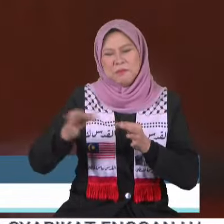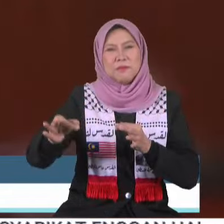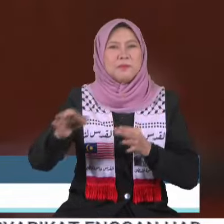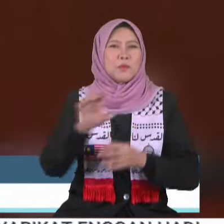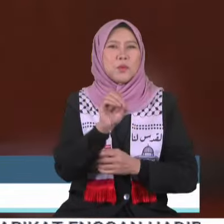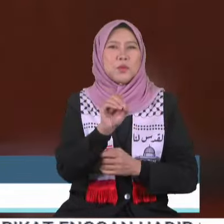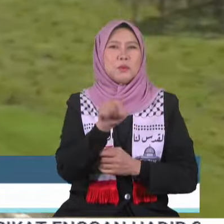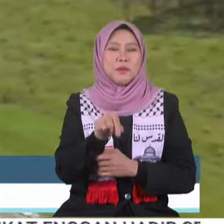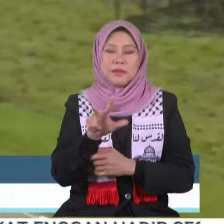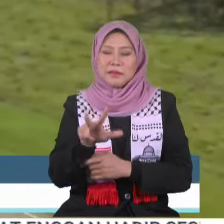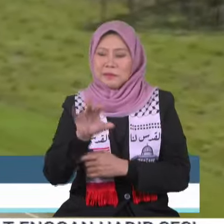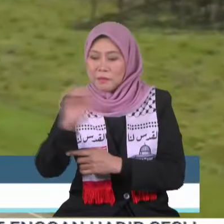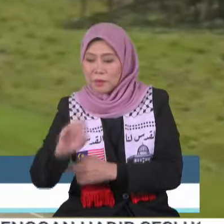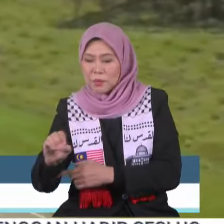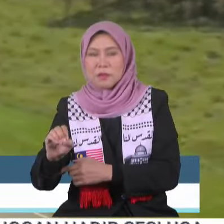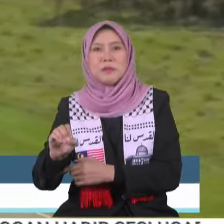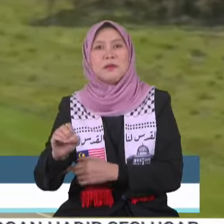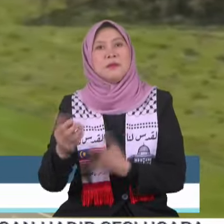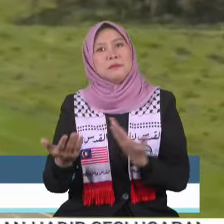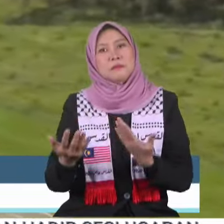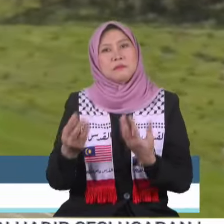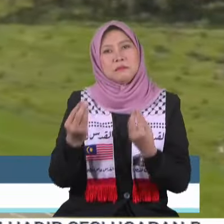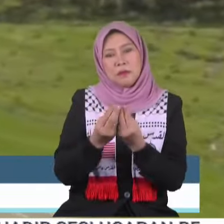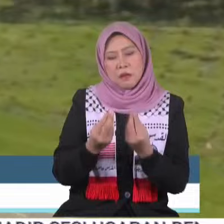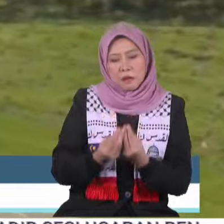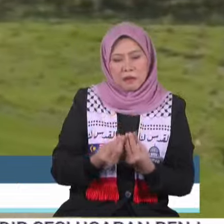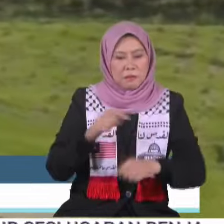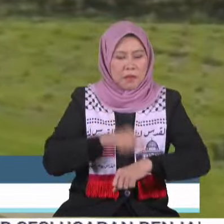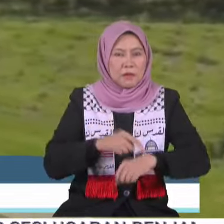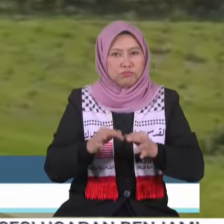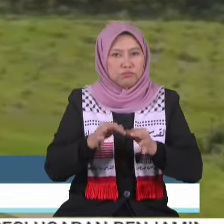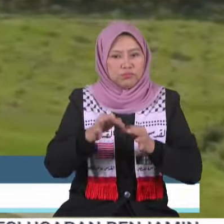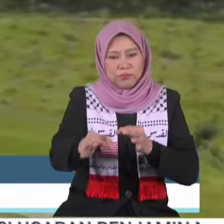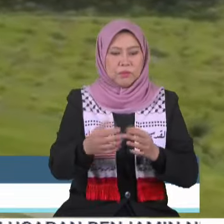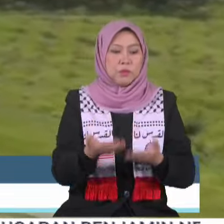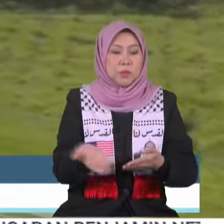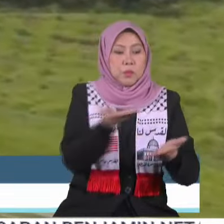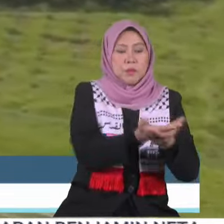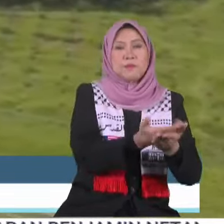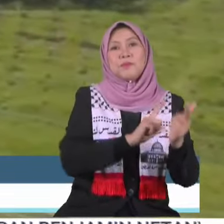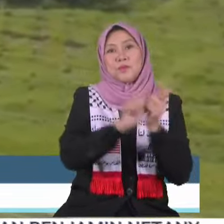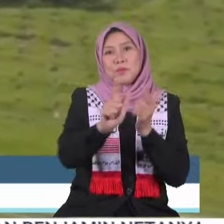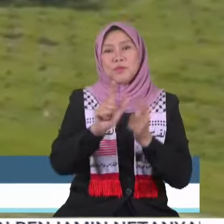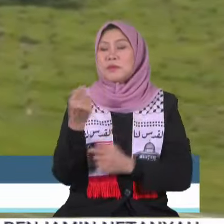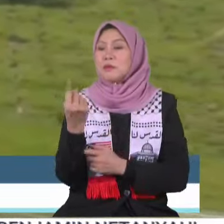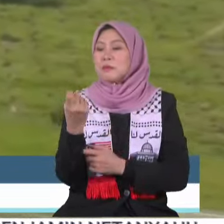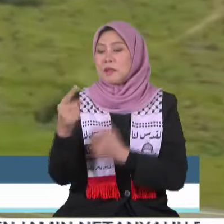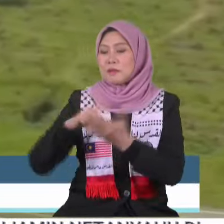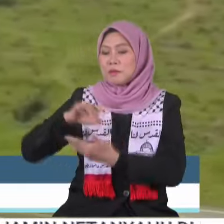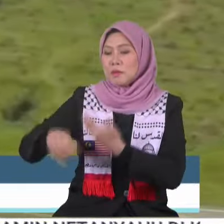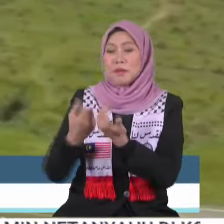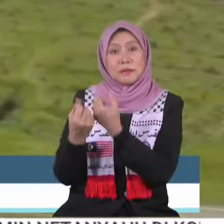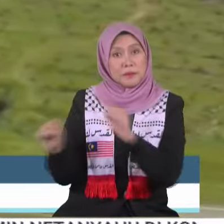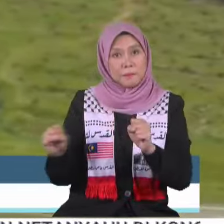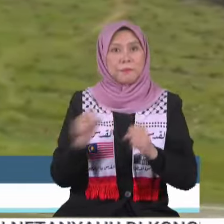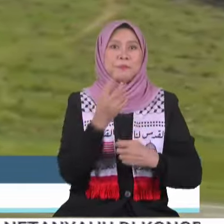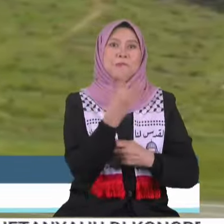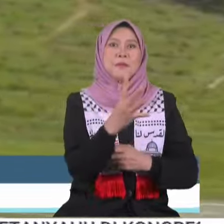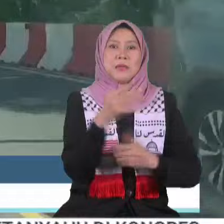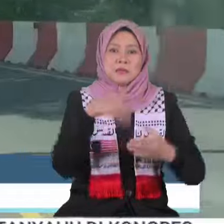sebanyak 0.3% setelah mengambil kira lanjutan masa diluluskan. 11 projek telah siap, 14 dalam